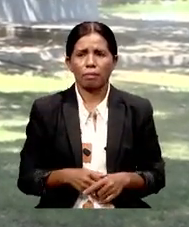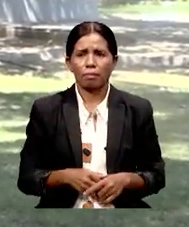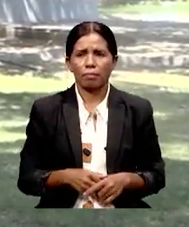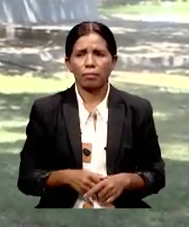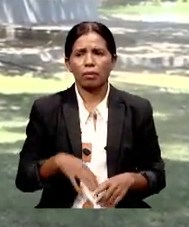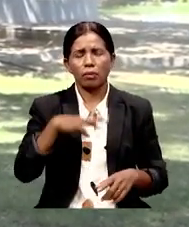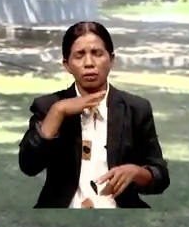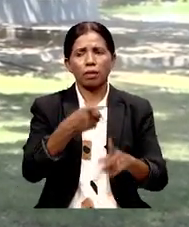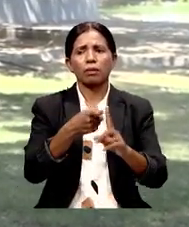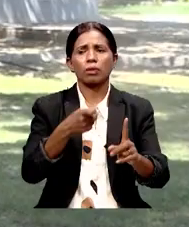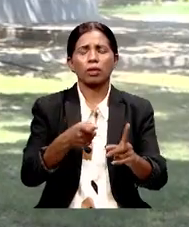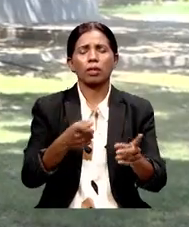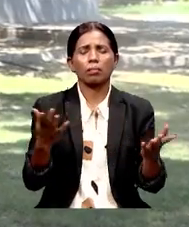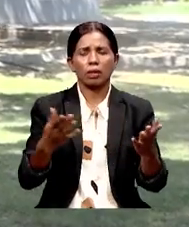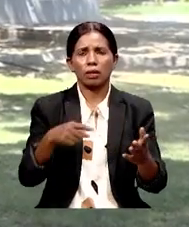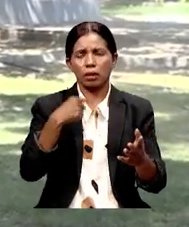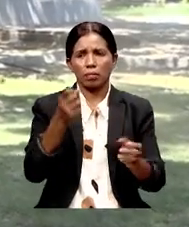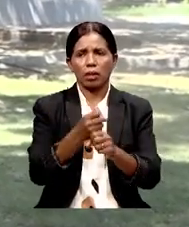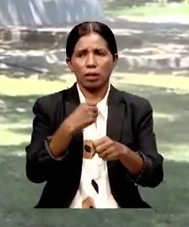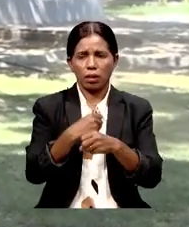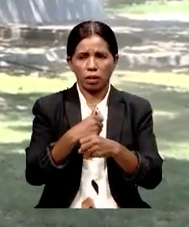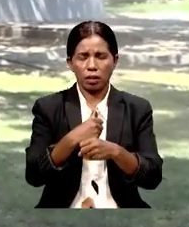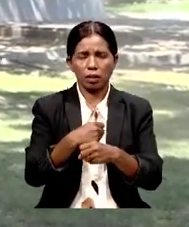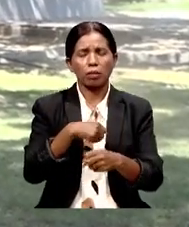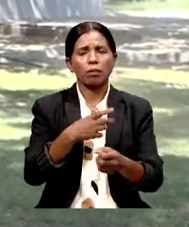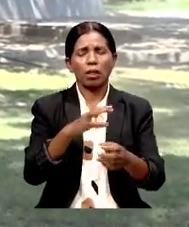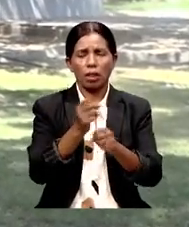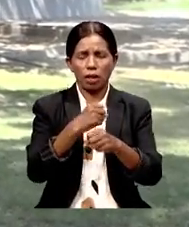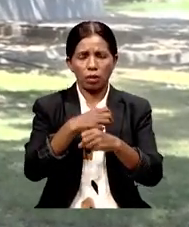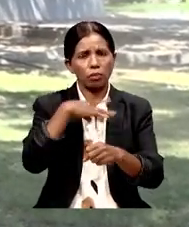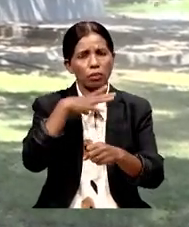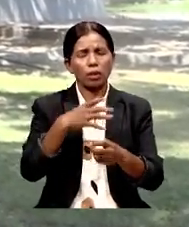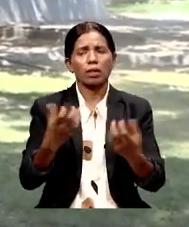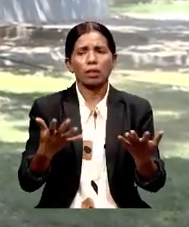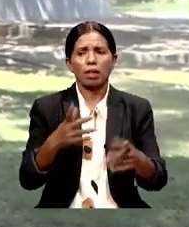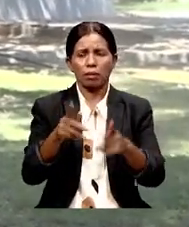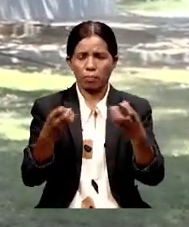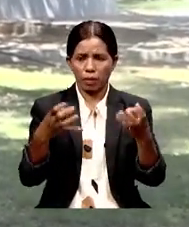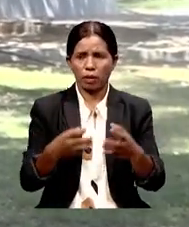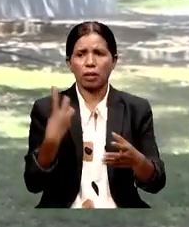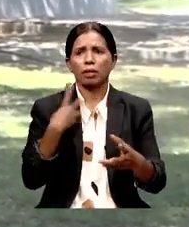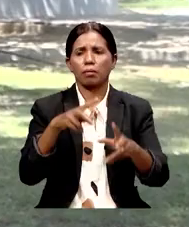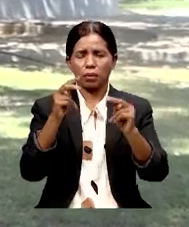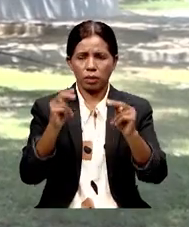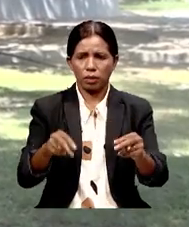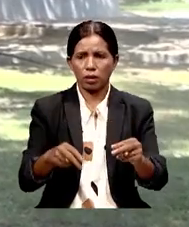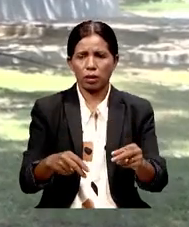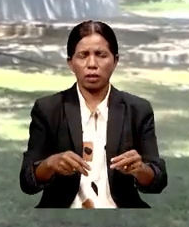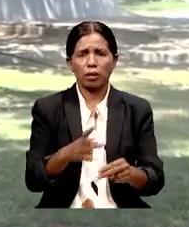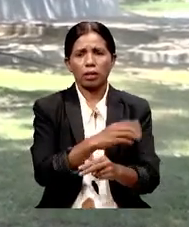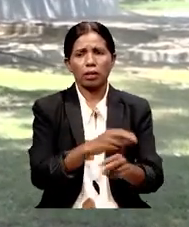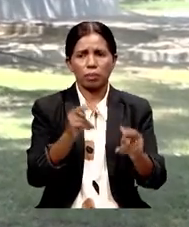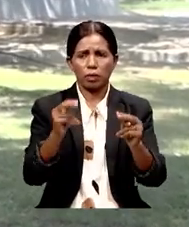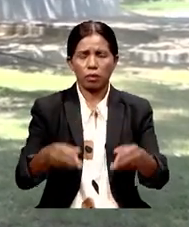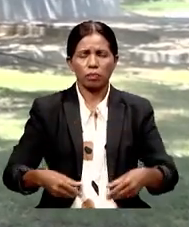lisu ne mahusne be semak produce kuantira di hira maka produs lisu ne. Se kuantira di sirirau ne barak, ita presija minimiza, ita presija